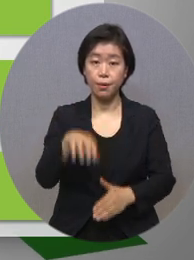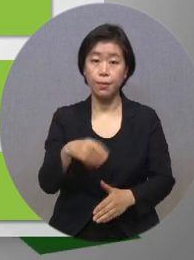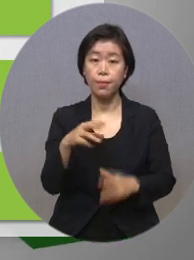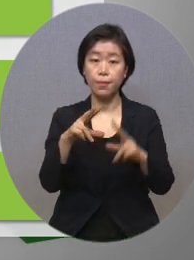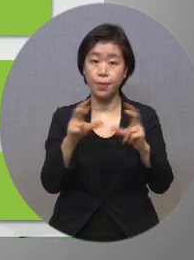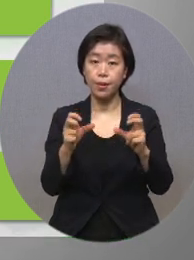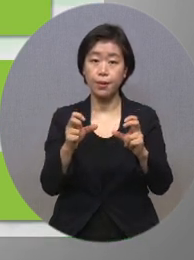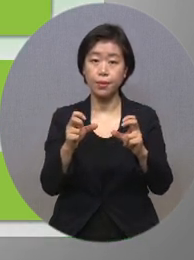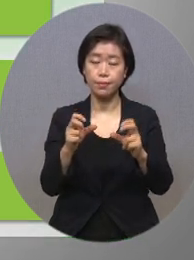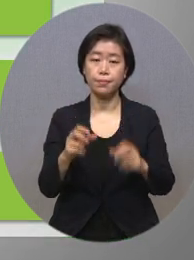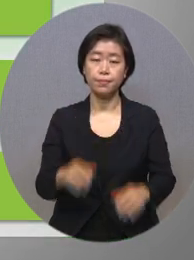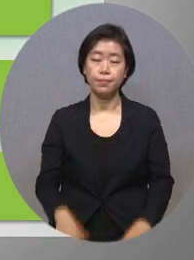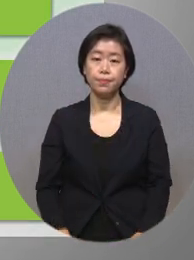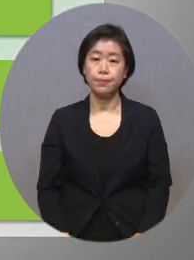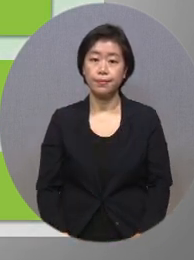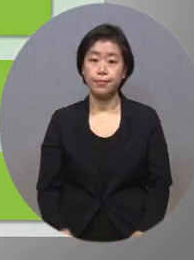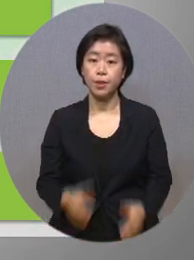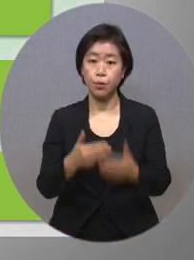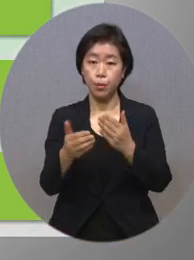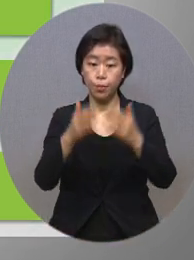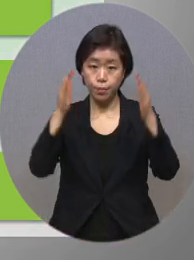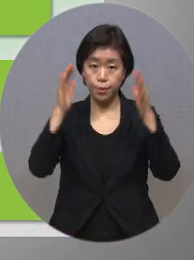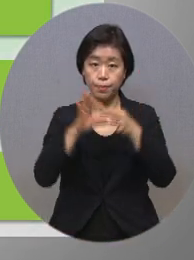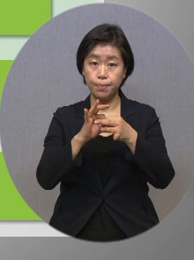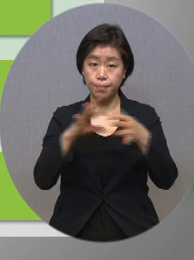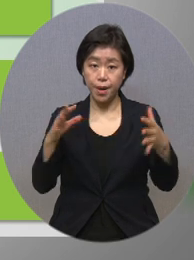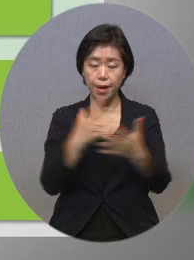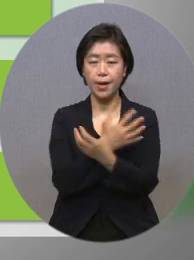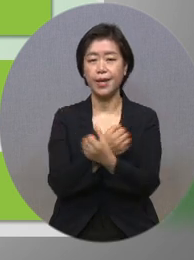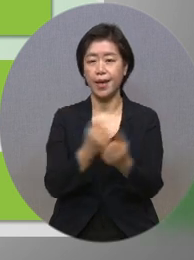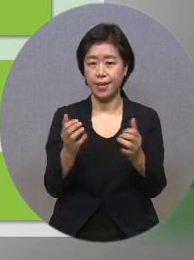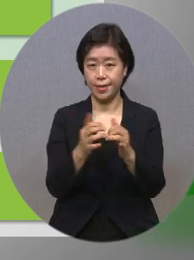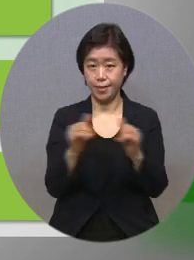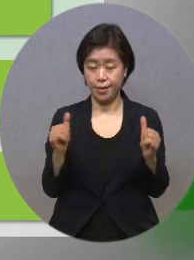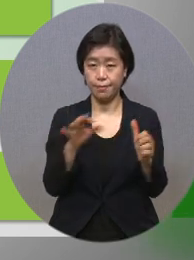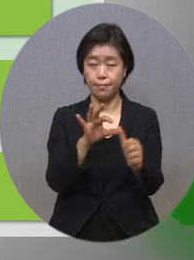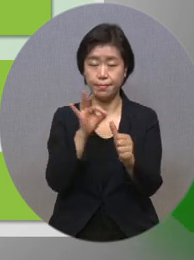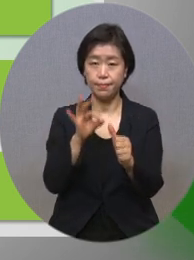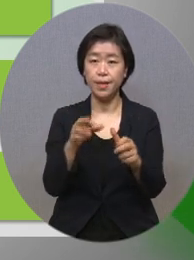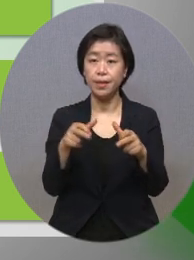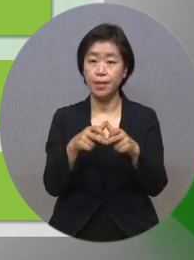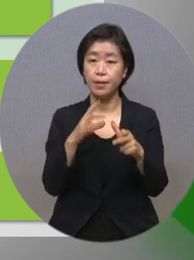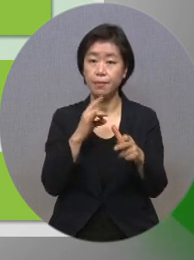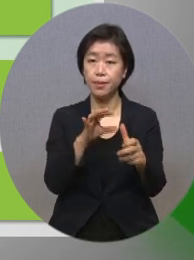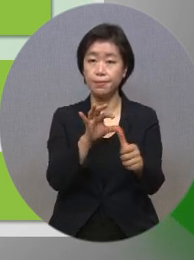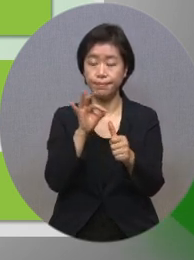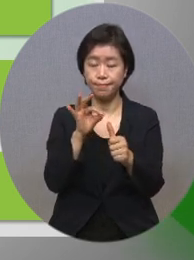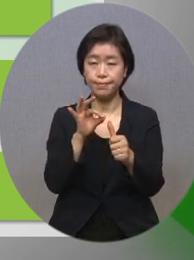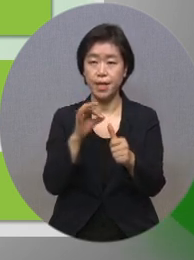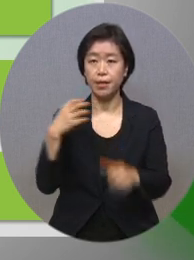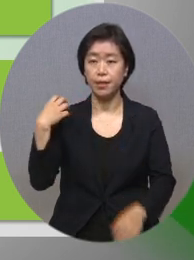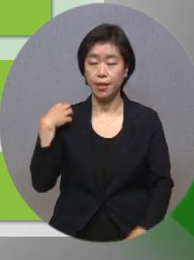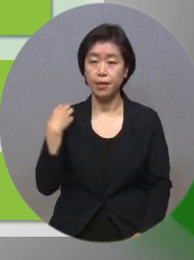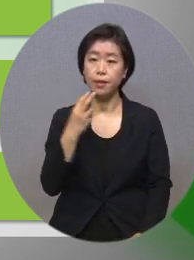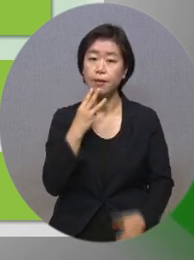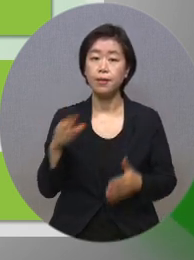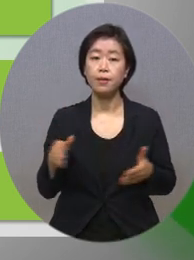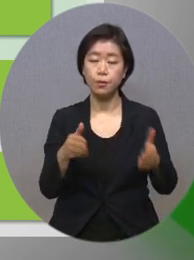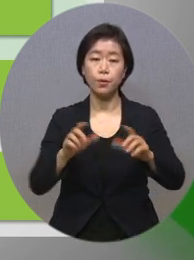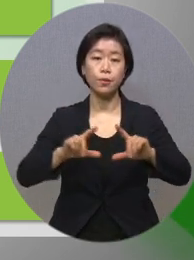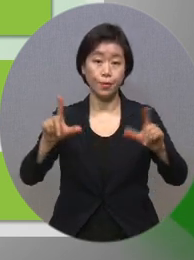성남시입니다. 경력과 학력은 무관하며 계약직을 채용합니다. 장애인만 채용하며 담당지사는